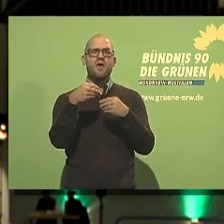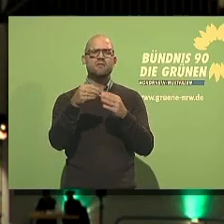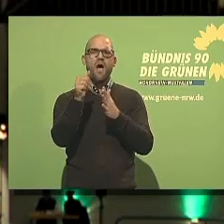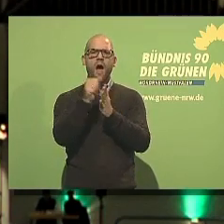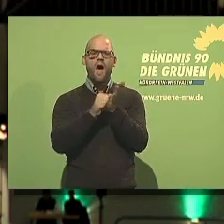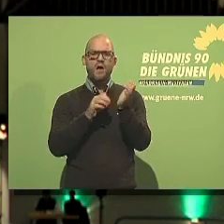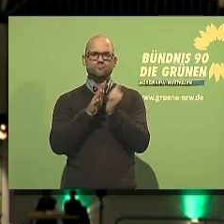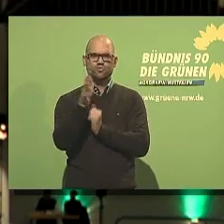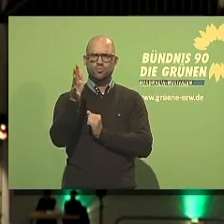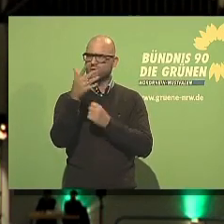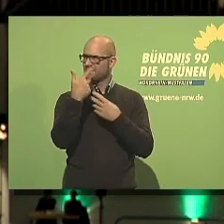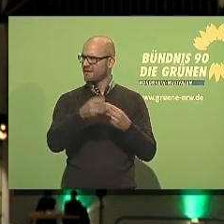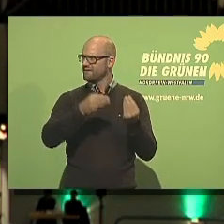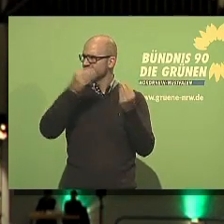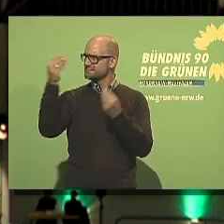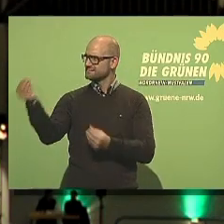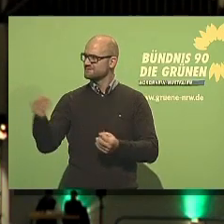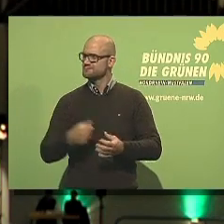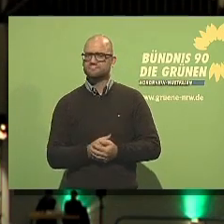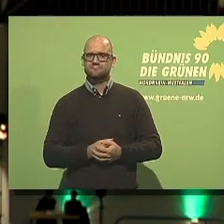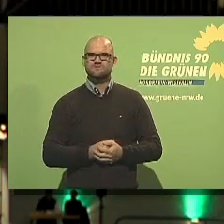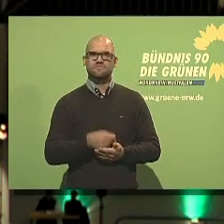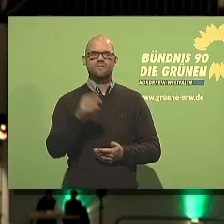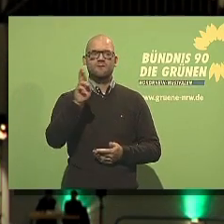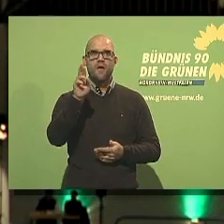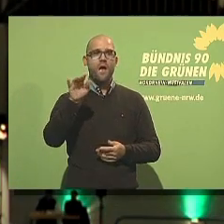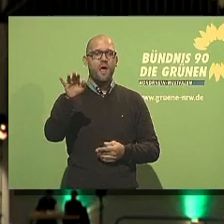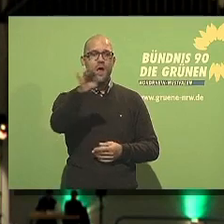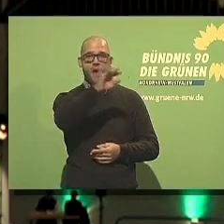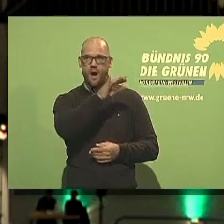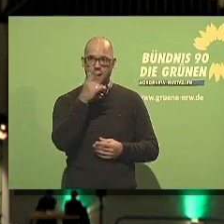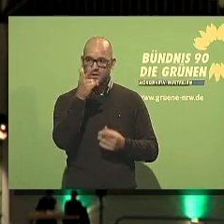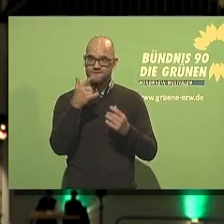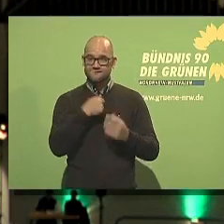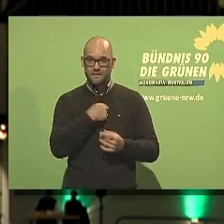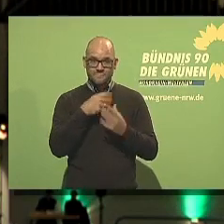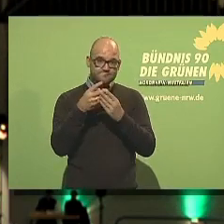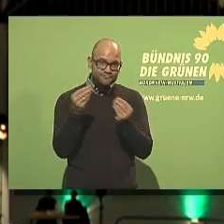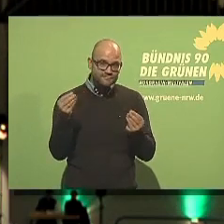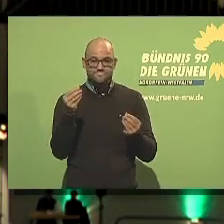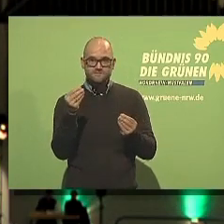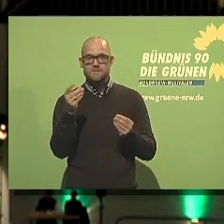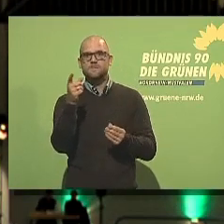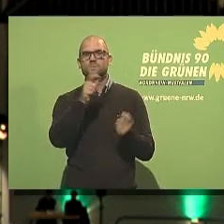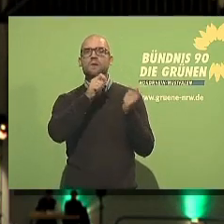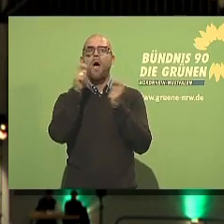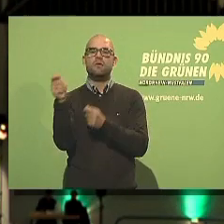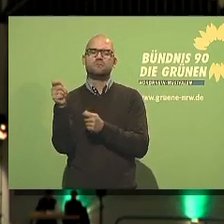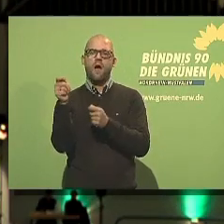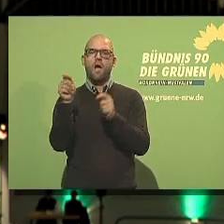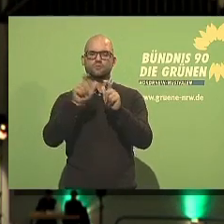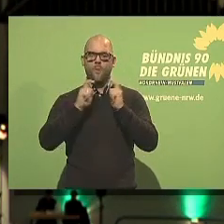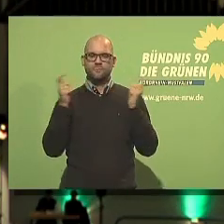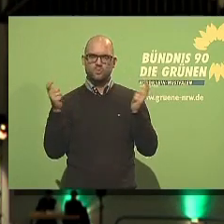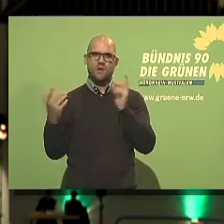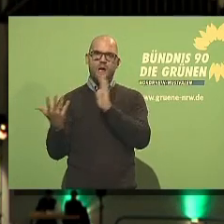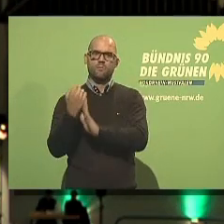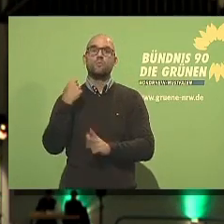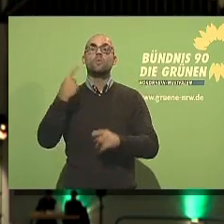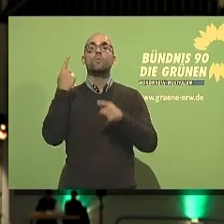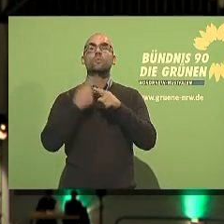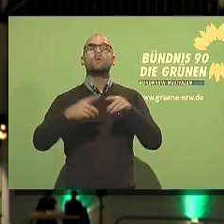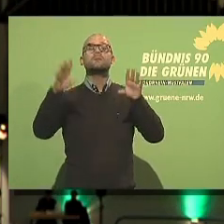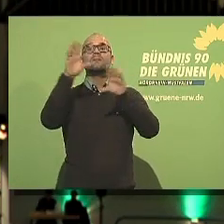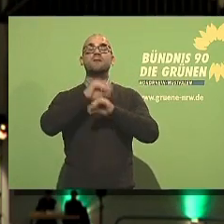Lederhandschuhe abgegeben worden. Wer die vermisst, kann sie hier unten bei der Antragskommission gleich abholen. Und dann möchte ich noch mal einmal auf das